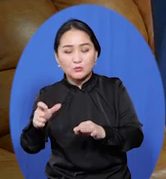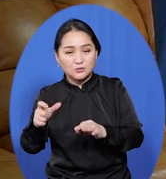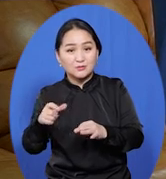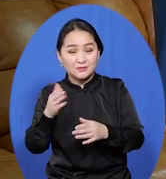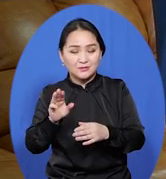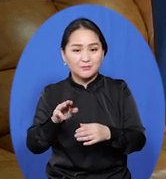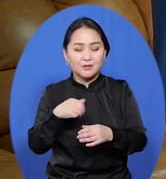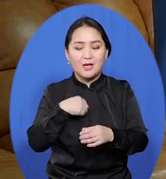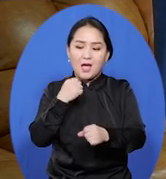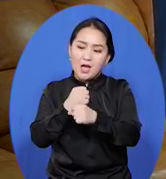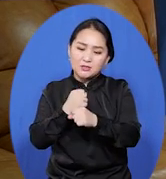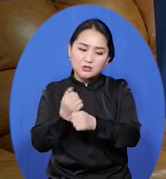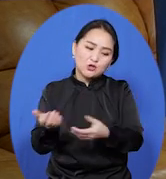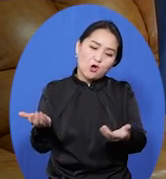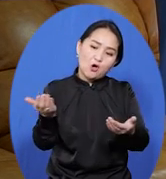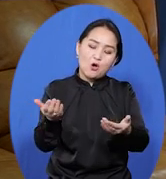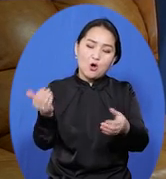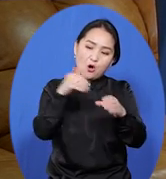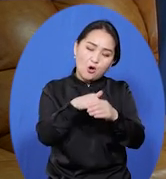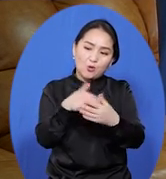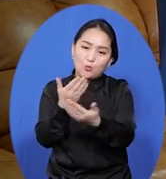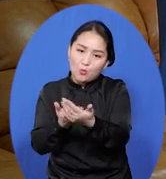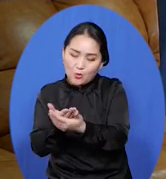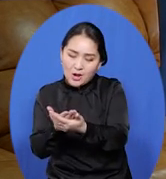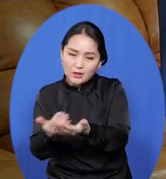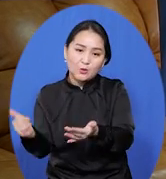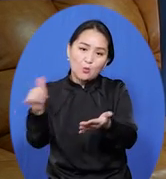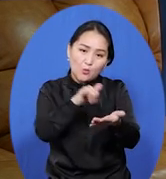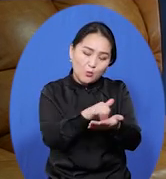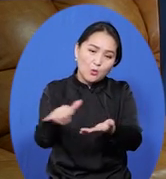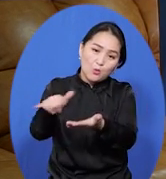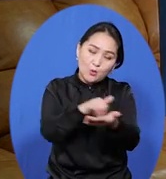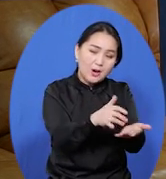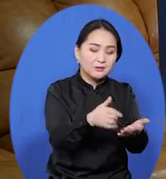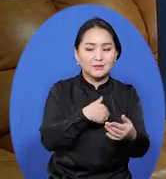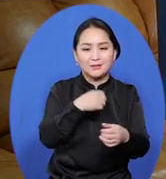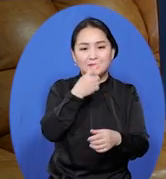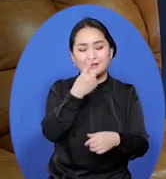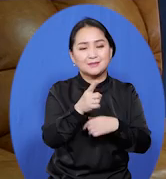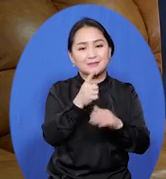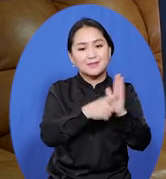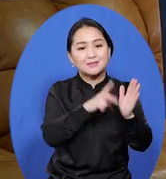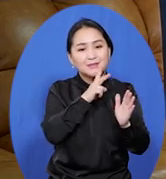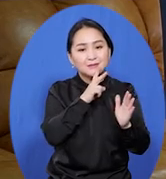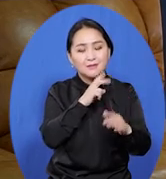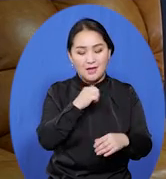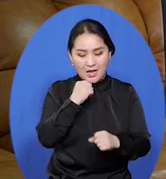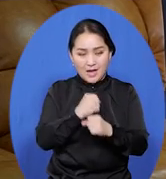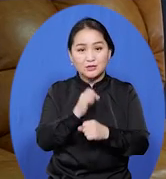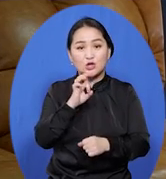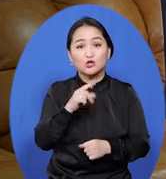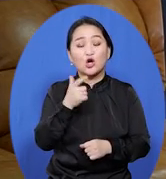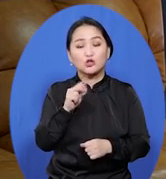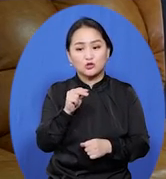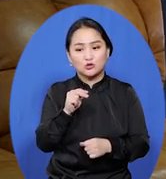хийх гэж бид нэр зөндөө одоо гуйгаад ураад тедэн төрний ажил одоо өдрийн тед сарын тедэн төрний цалинтай ажил байна гэдэг ажил болгогч нэр хангалттай